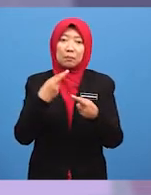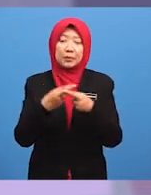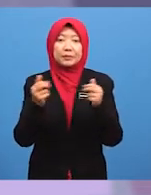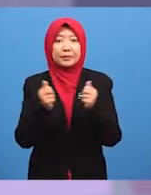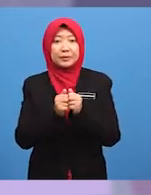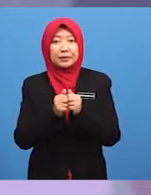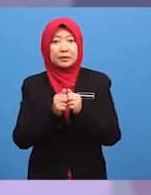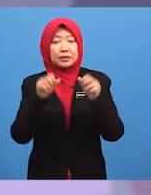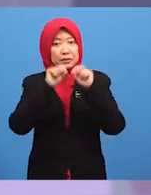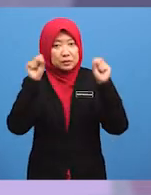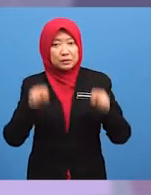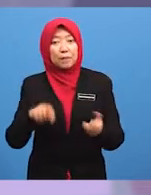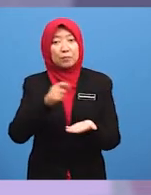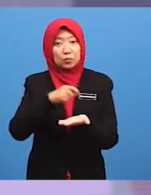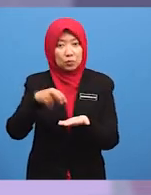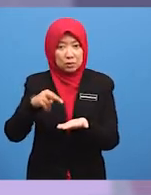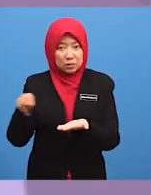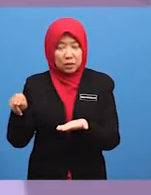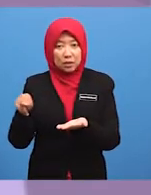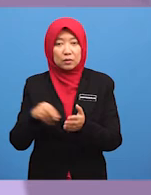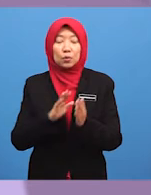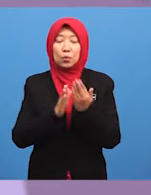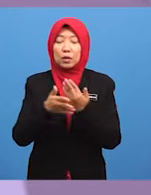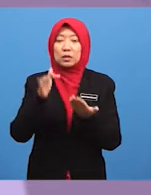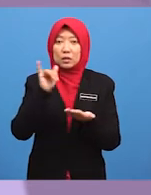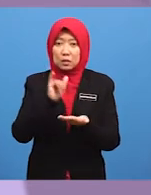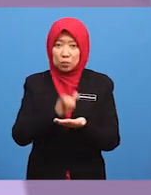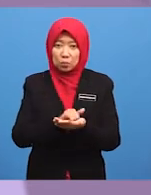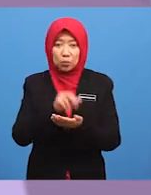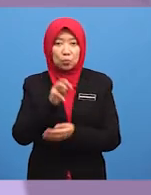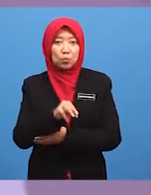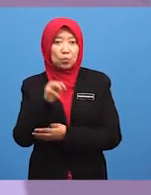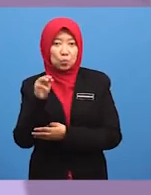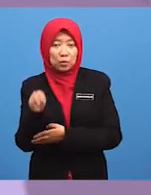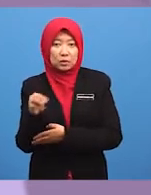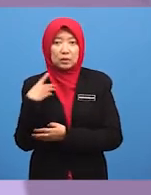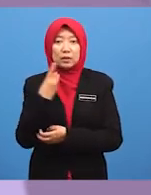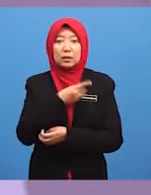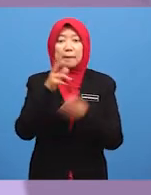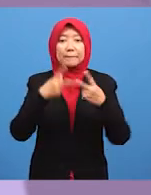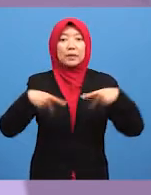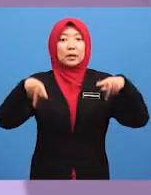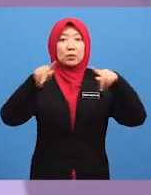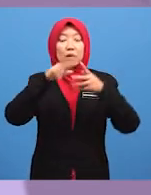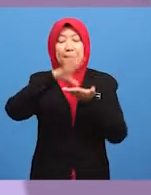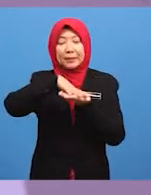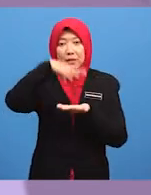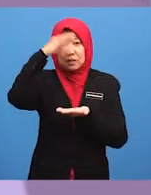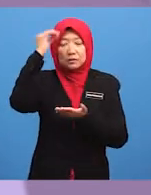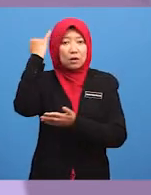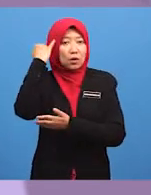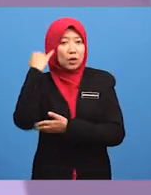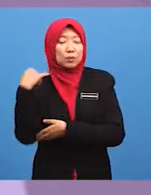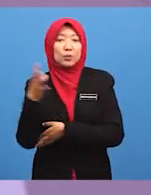dengan perkembangan sistem tulisan. Oleh itu, murid-murid, kita perlulah